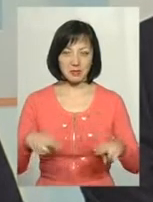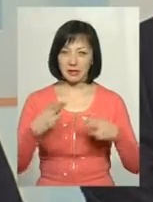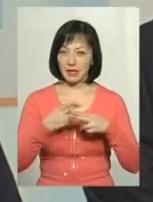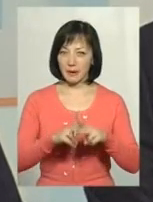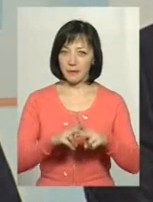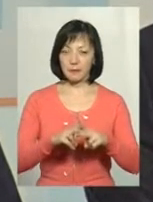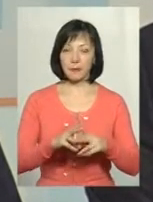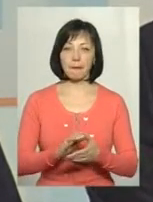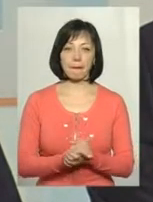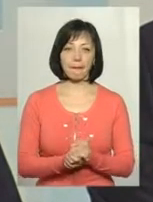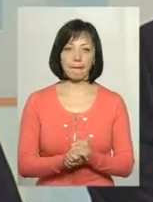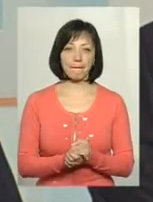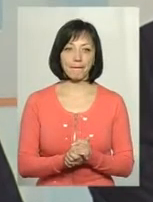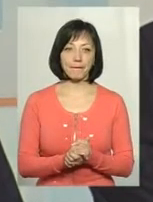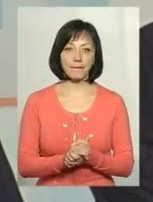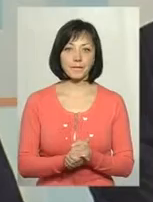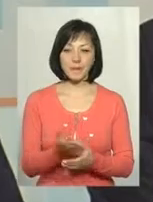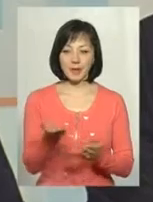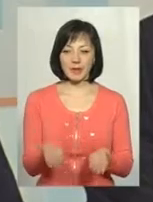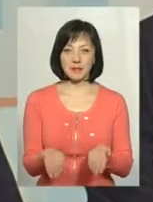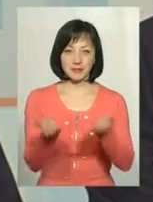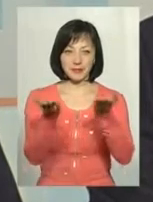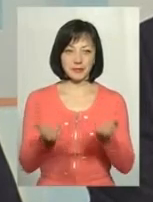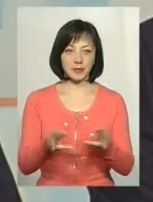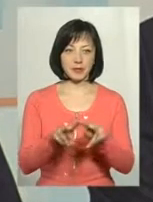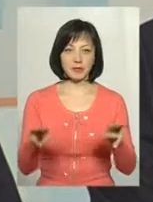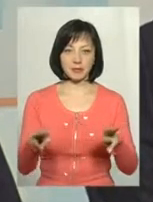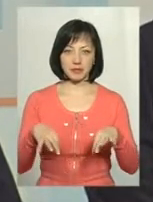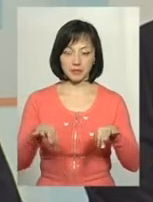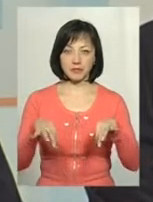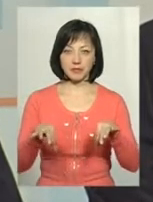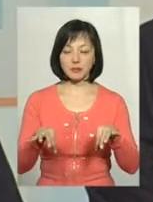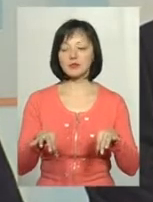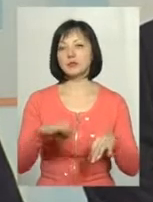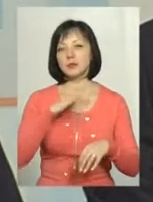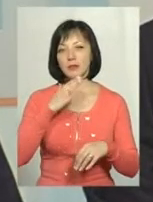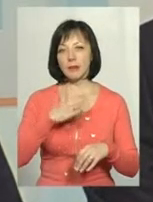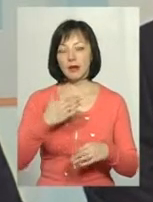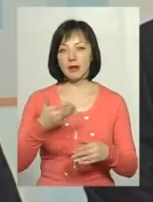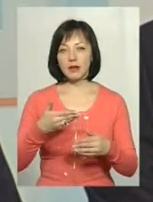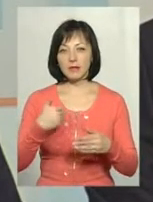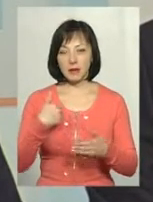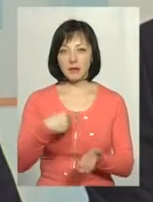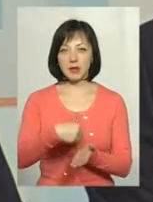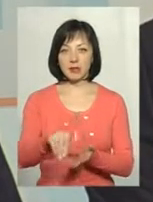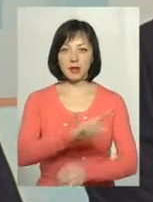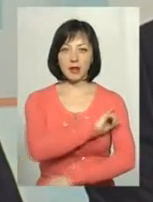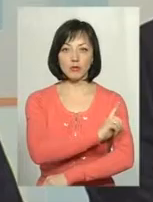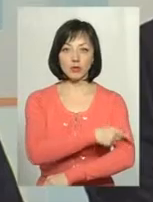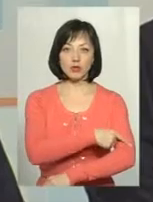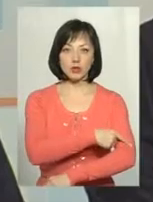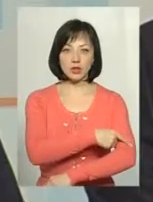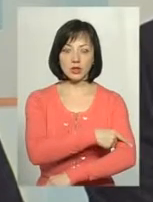нашої автомашини шасі наше поставлено було. Також ми придбали потужний ескаватор